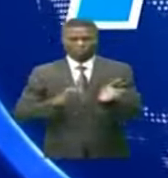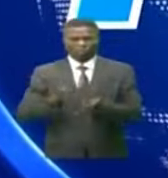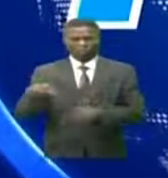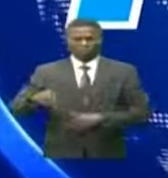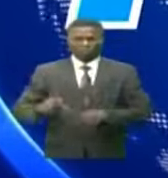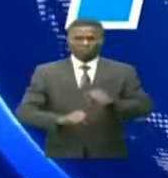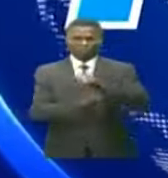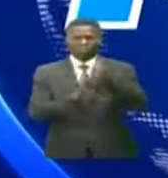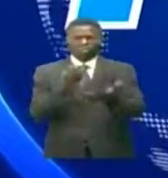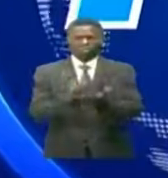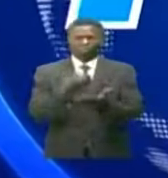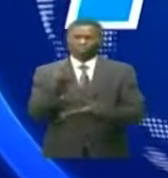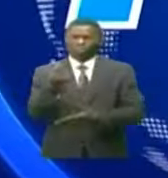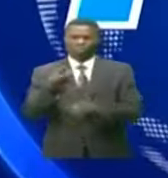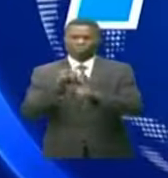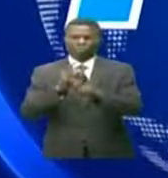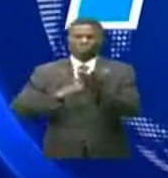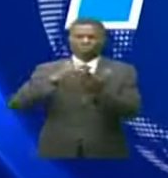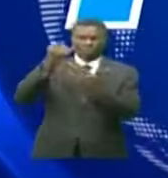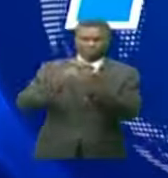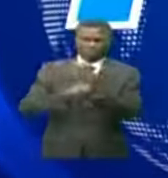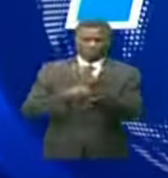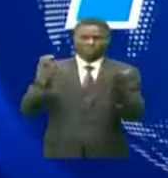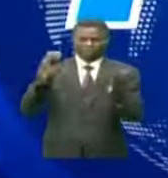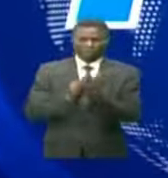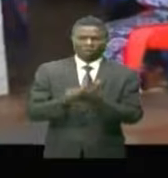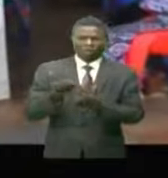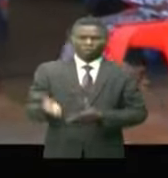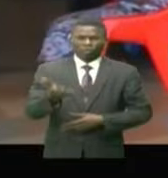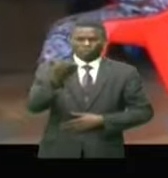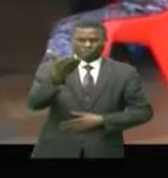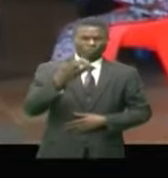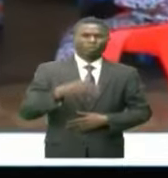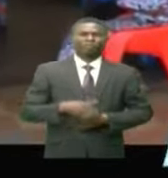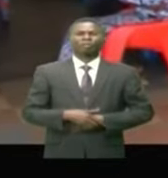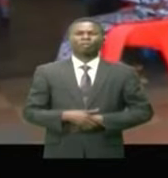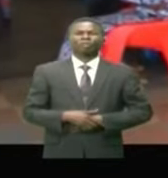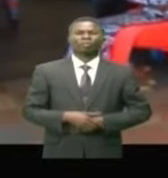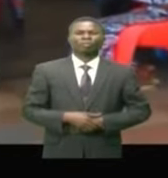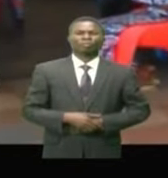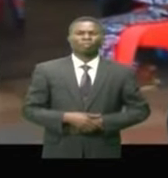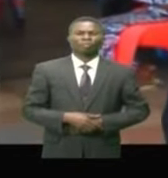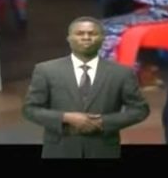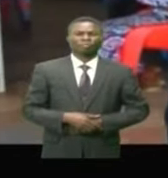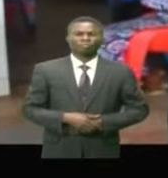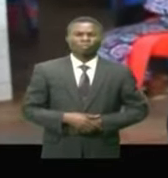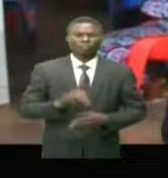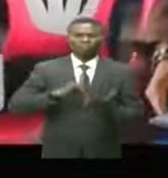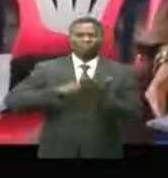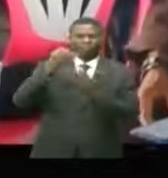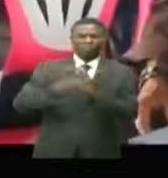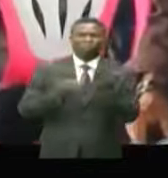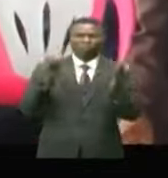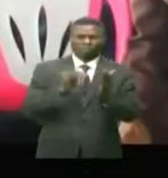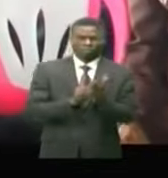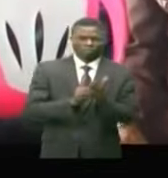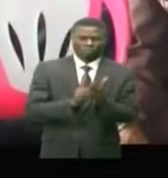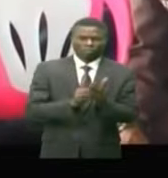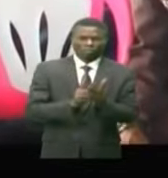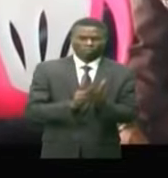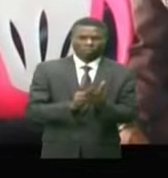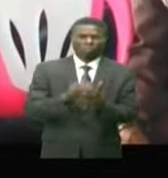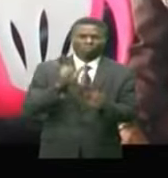l'appui technique et financier du projet encore. Bowenga Efongé, coordonnateur provincial du projet encore, a devant les